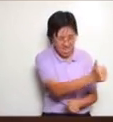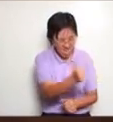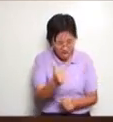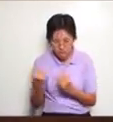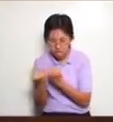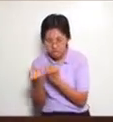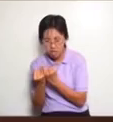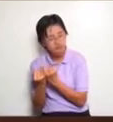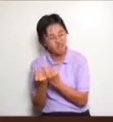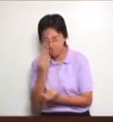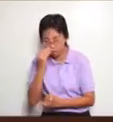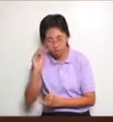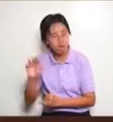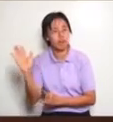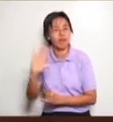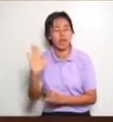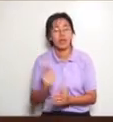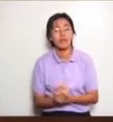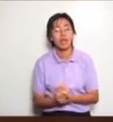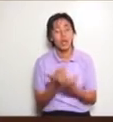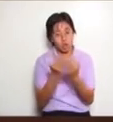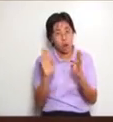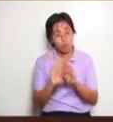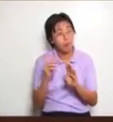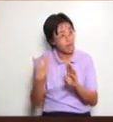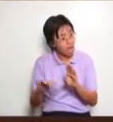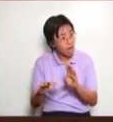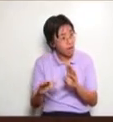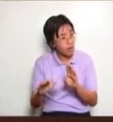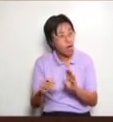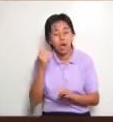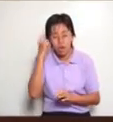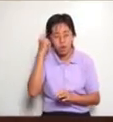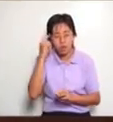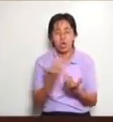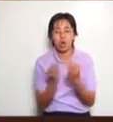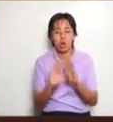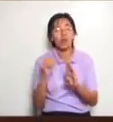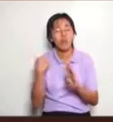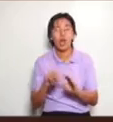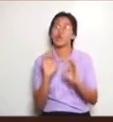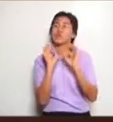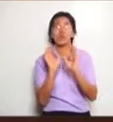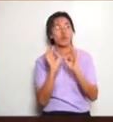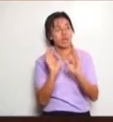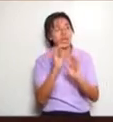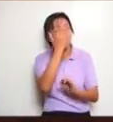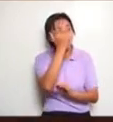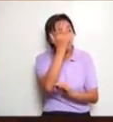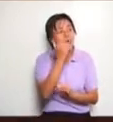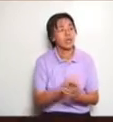ใกลตัวกรับมองข้ามไปในห้องงี้ใครมีครอบกรัวแล้ว โรดฏาพไปด้วยวาเราโชคดีมากเลย